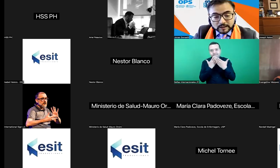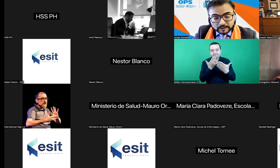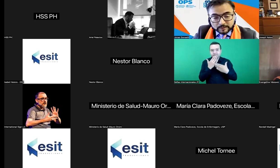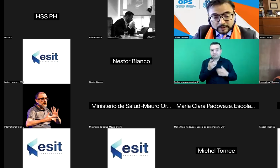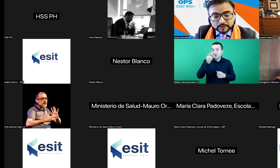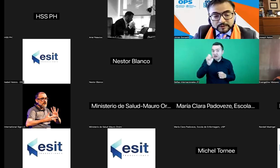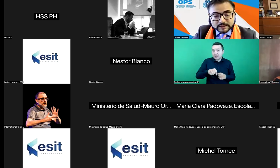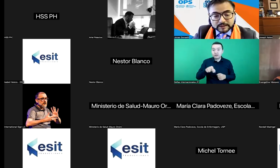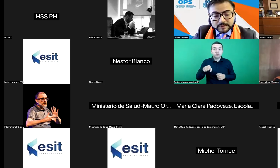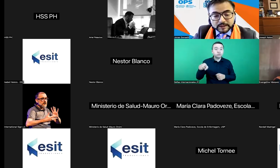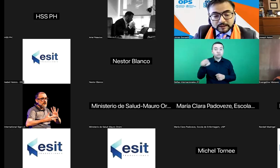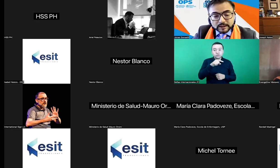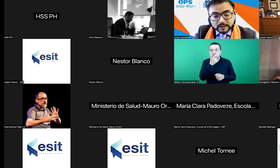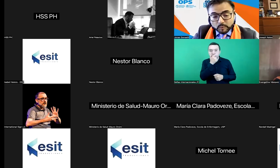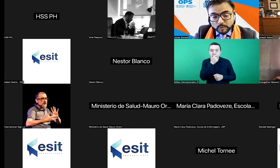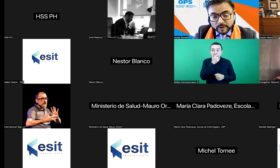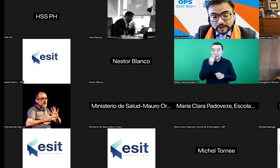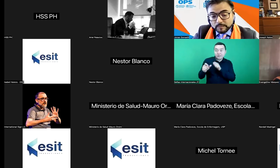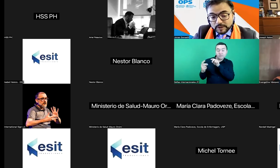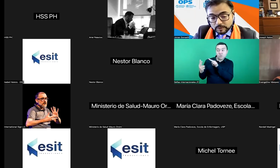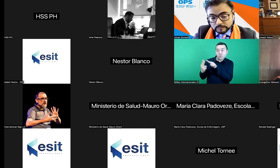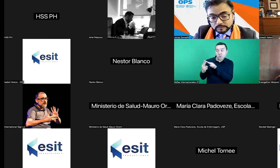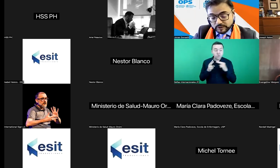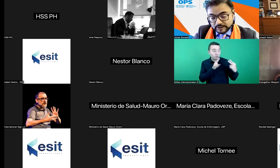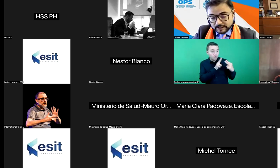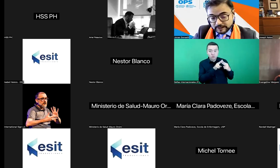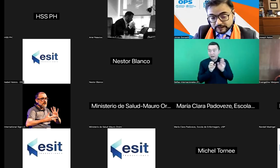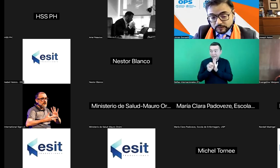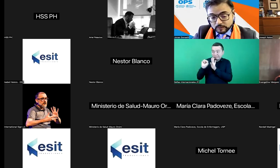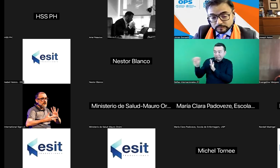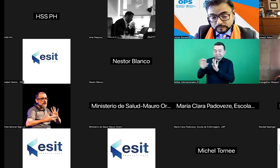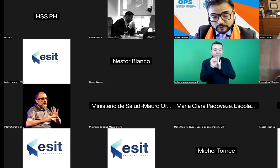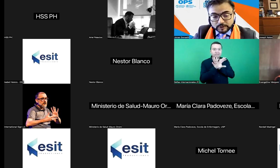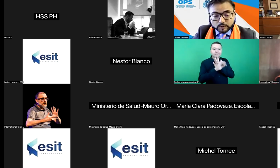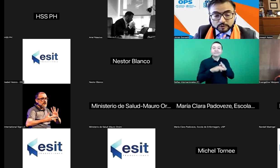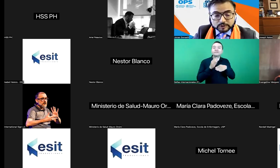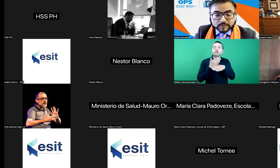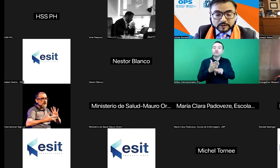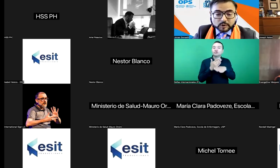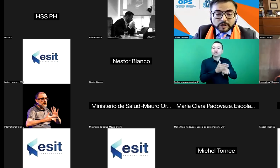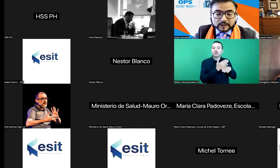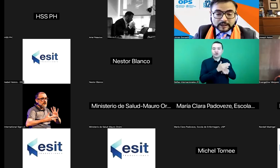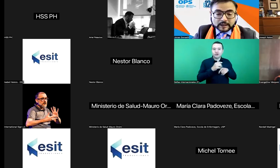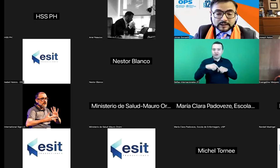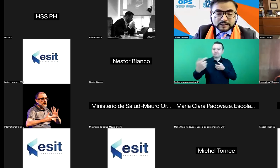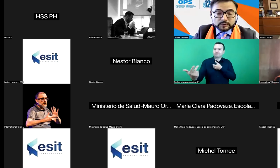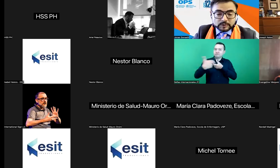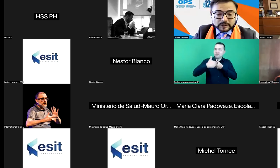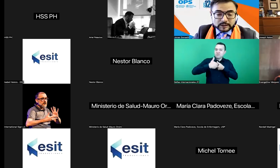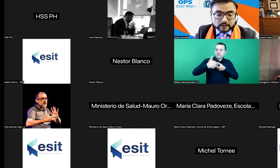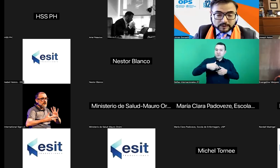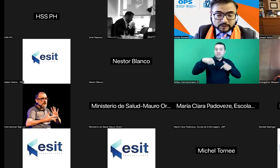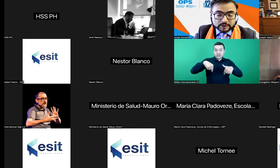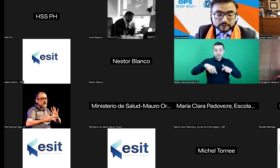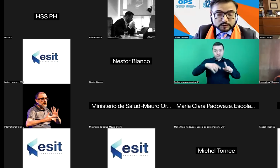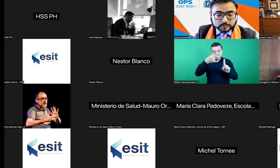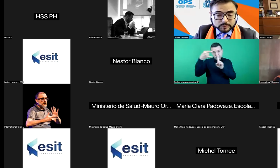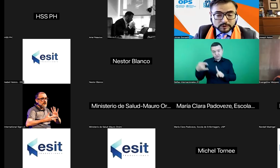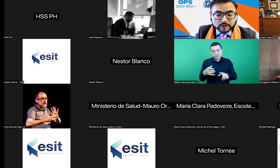vos proches, vos collègues, vos connaissances, à partager la célébration de cette journée que, encore une fois, vous pouvez suivre en live sur